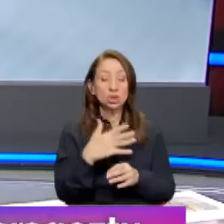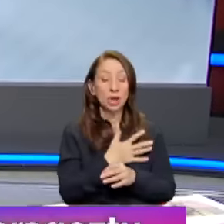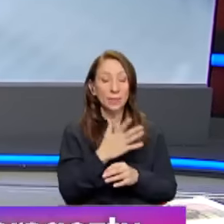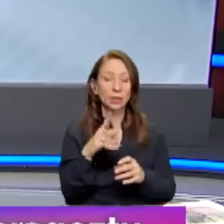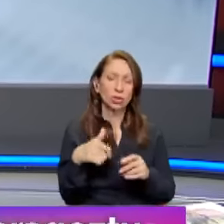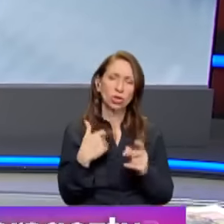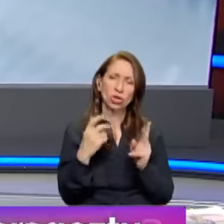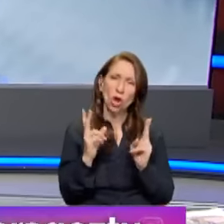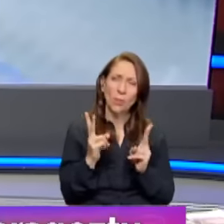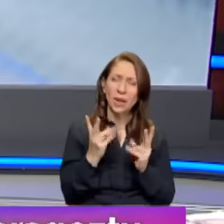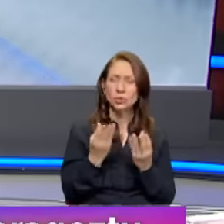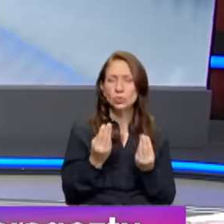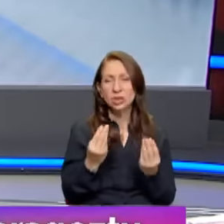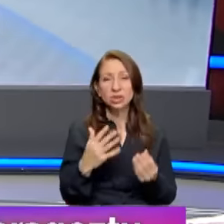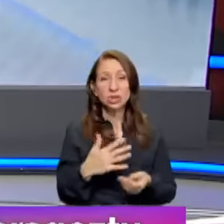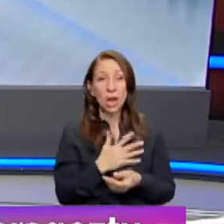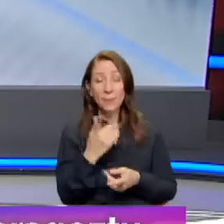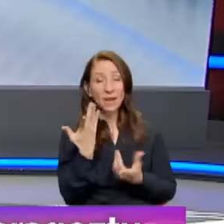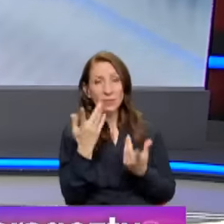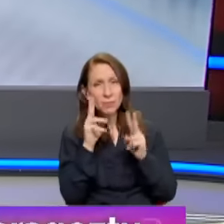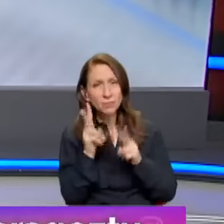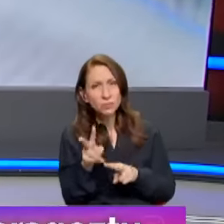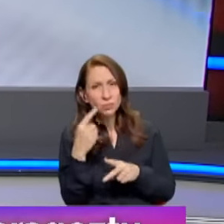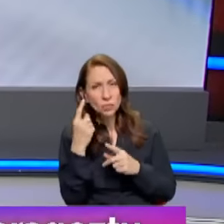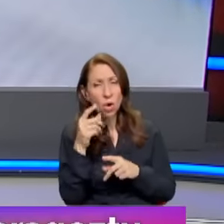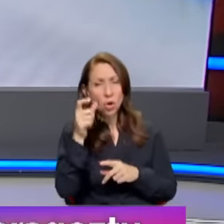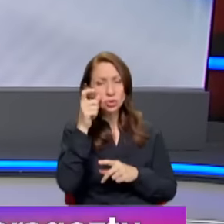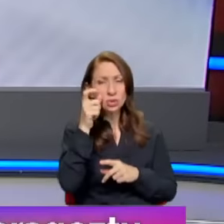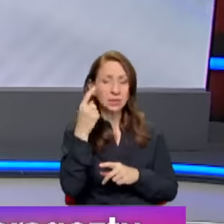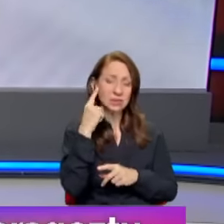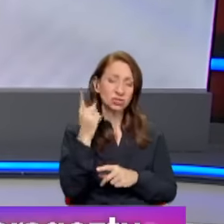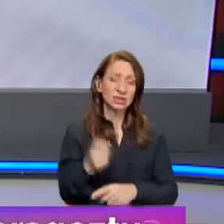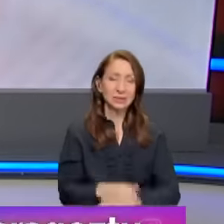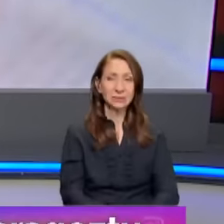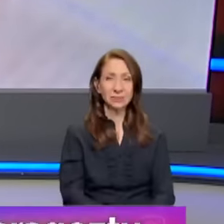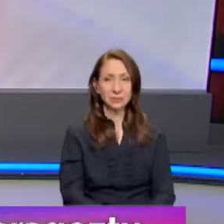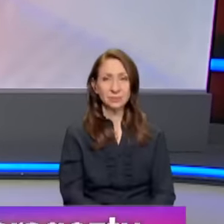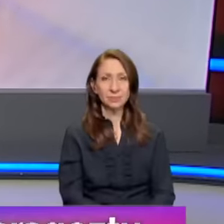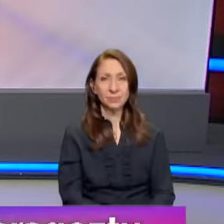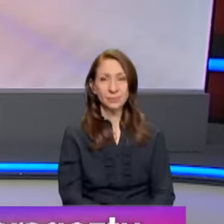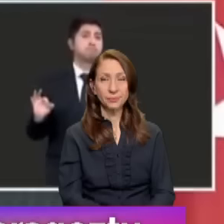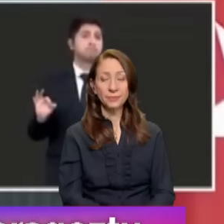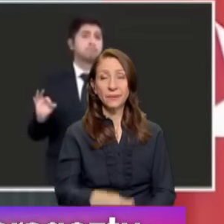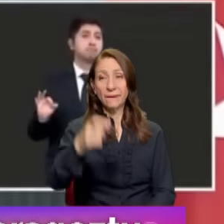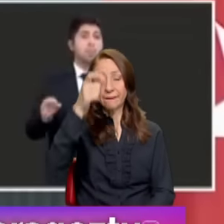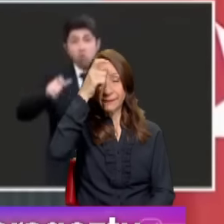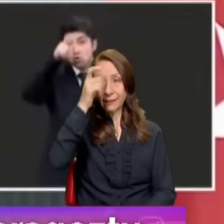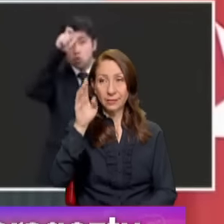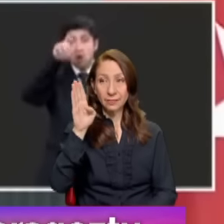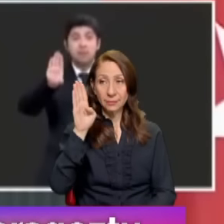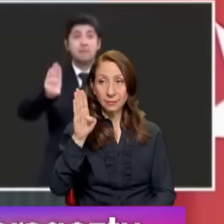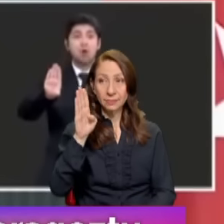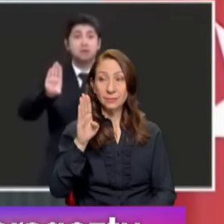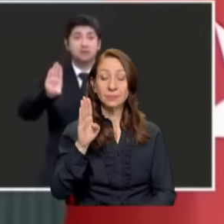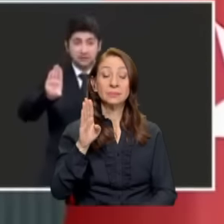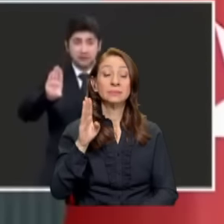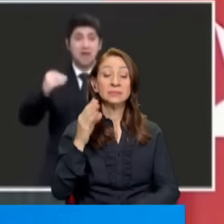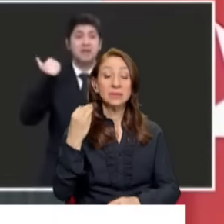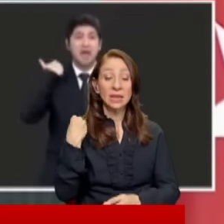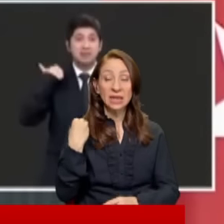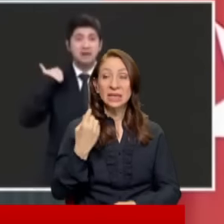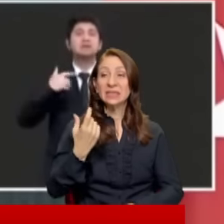Hani Bir normalleşme yumuşama CHP nasıl yaklaşıyor Özgür Özel'den duyacaksınız Türk demokrasisi yeni ve